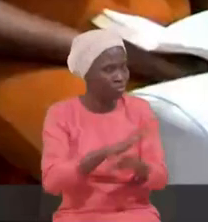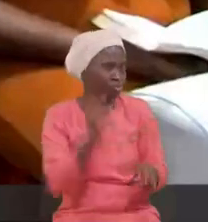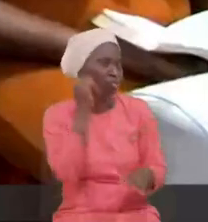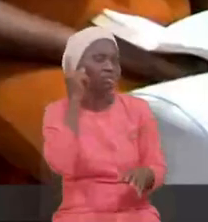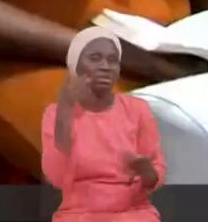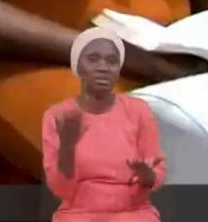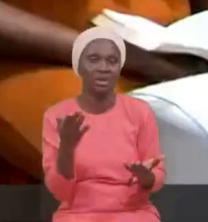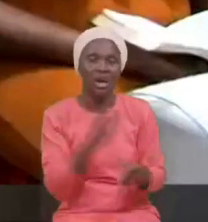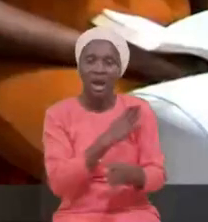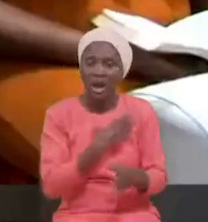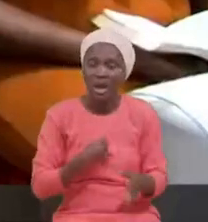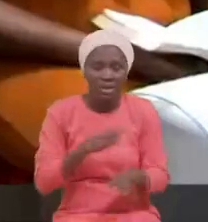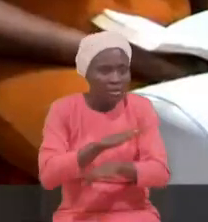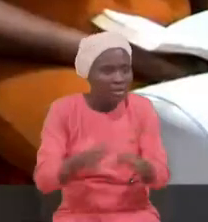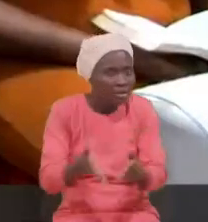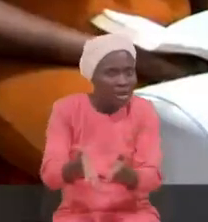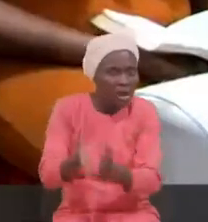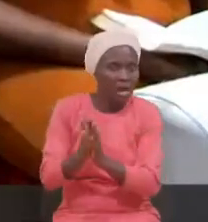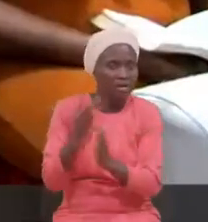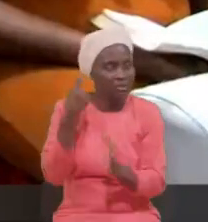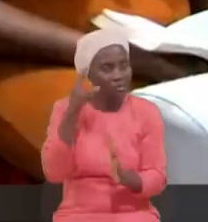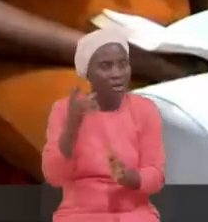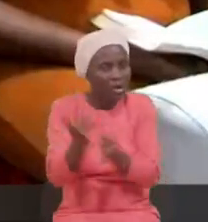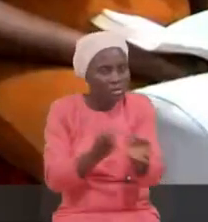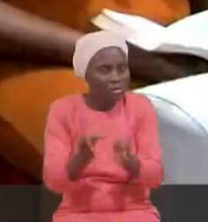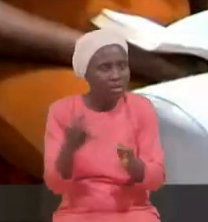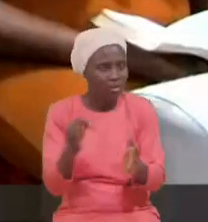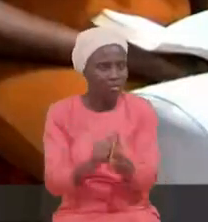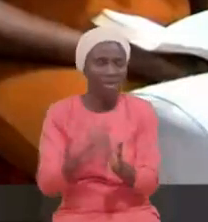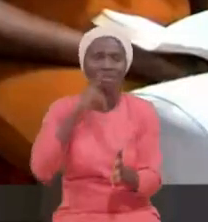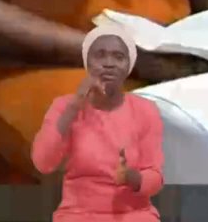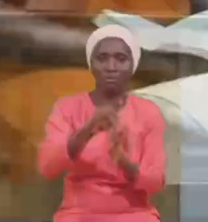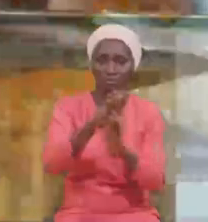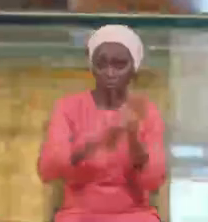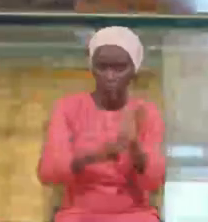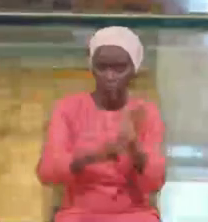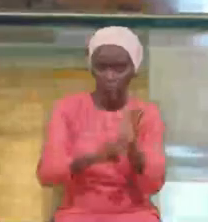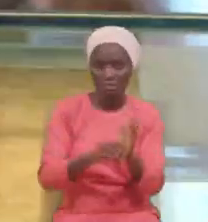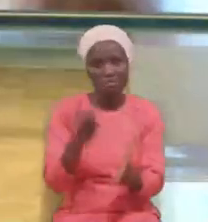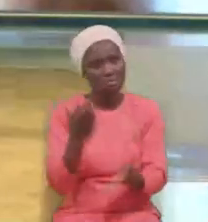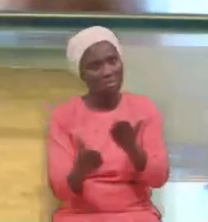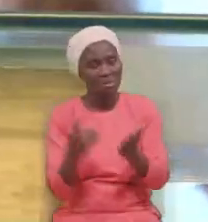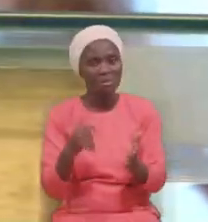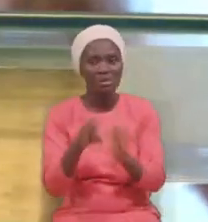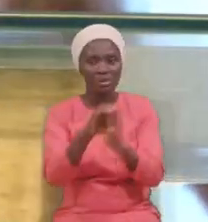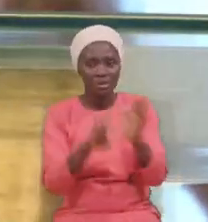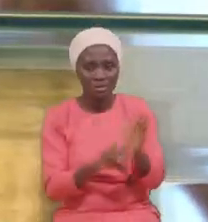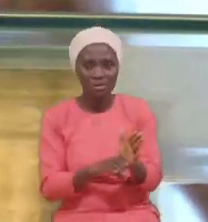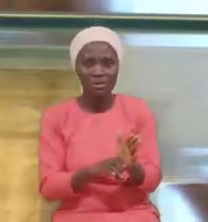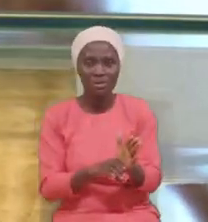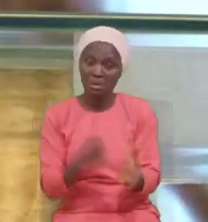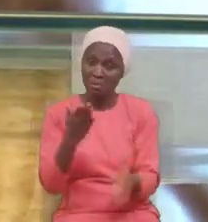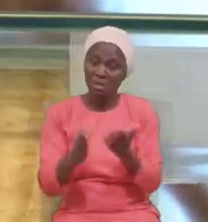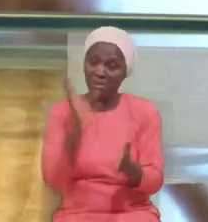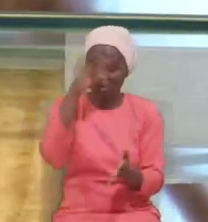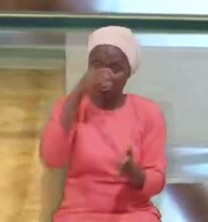pas comprendre. Et il n'avait pas demandé l'explication de ce commandement. Peut-être le commandement